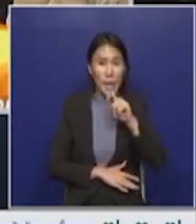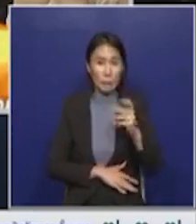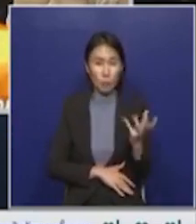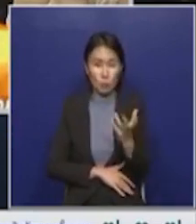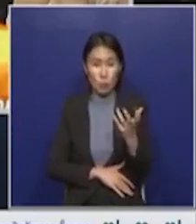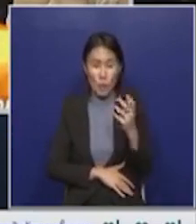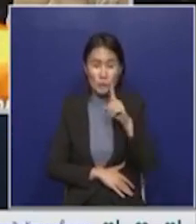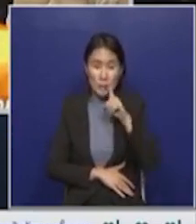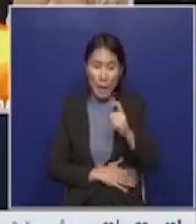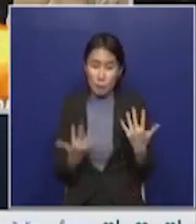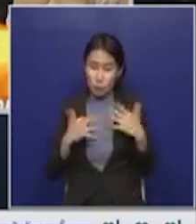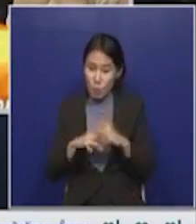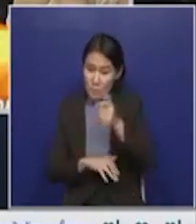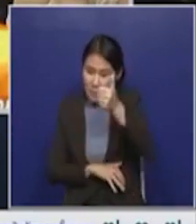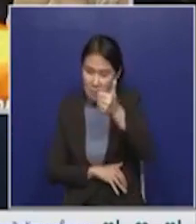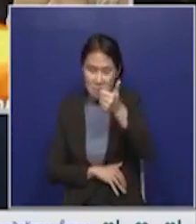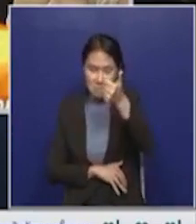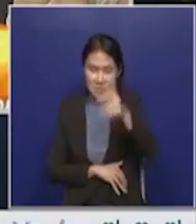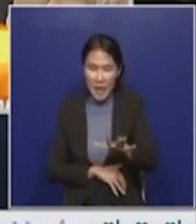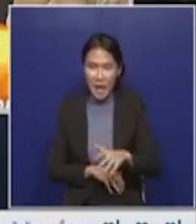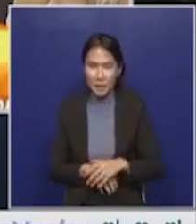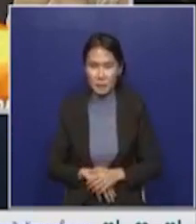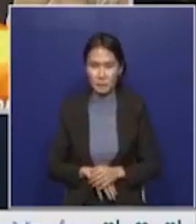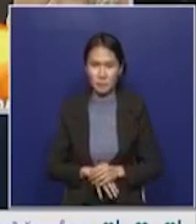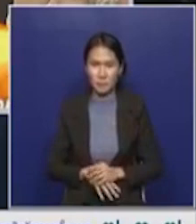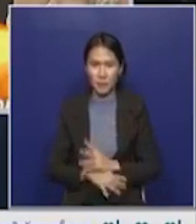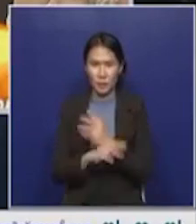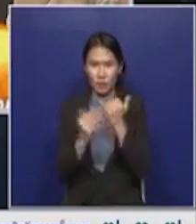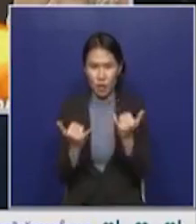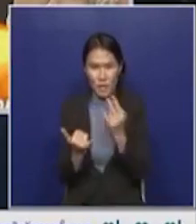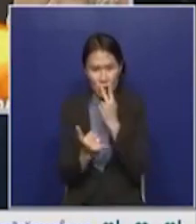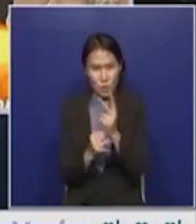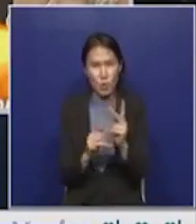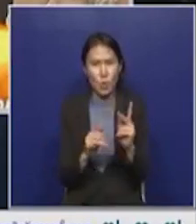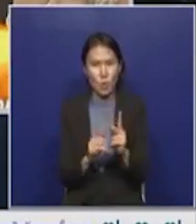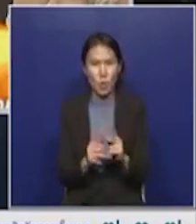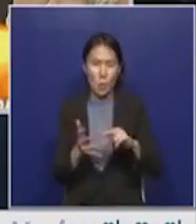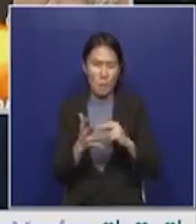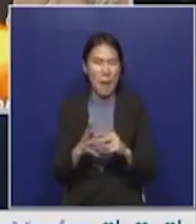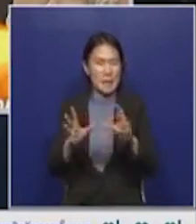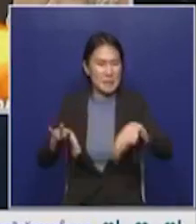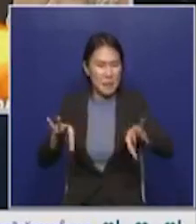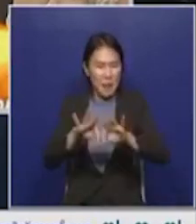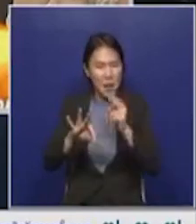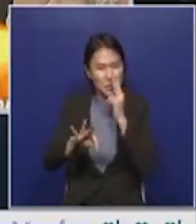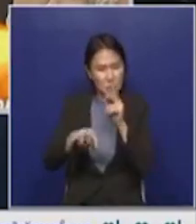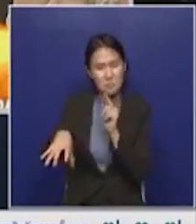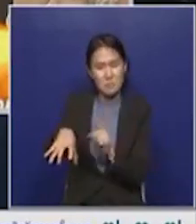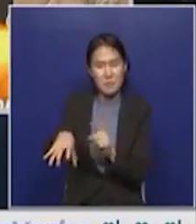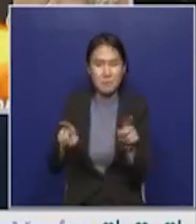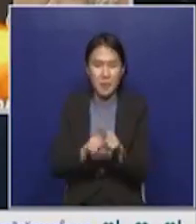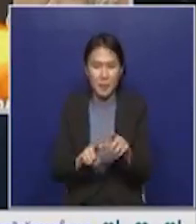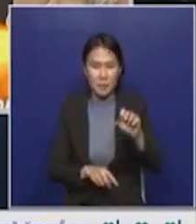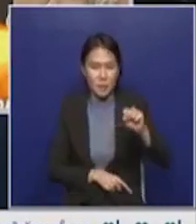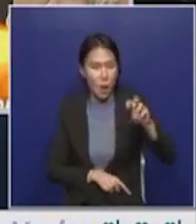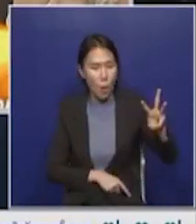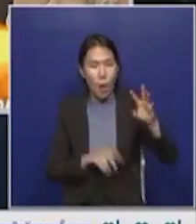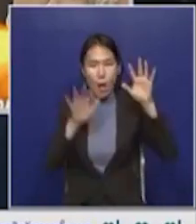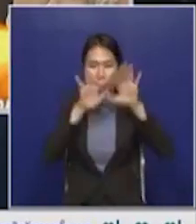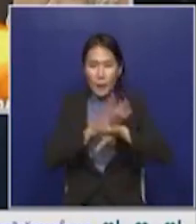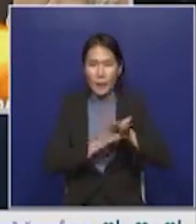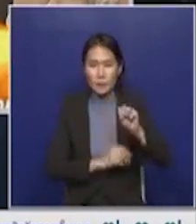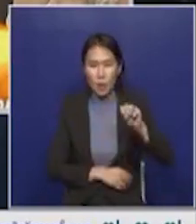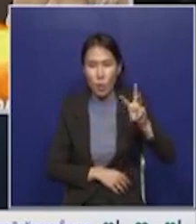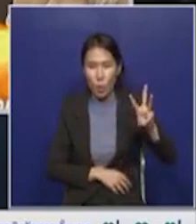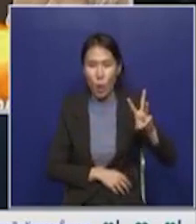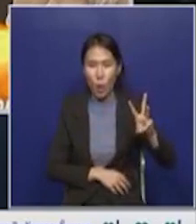ข้าวไหมไม่มีทางคู่กรรมนั้นกติกาตรงนี้เป็นโบเรลเดียวหลักการเดียวกับส.ว.เอาสา